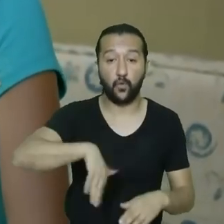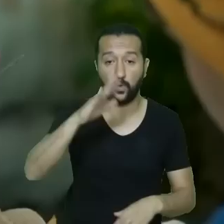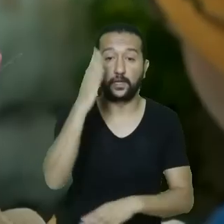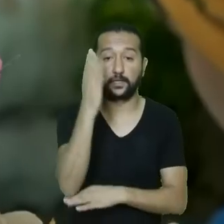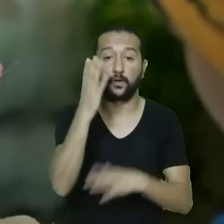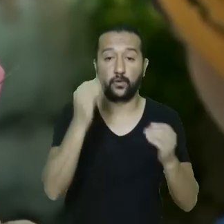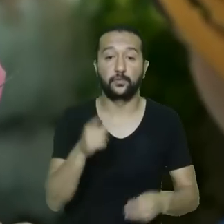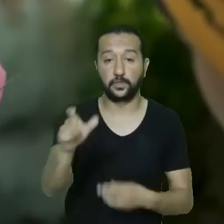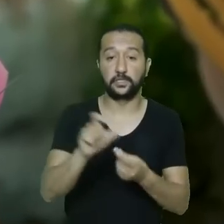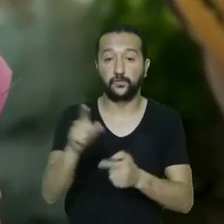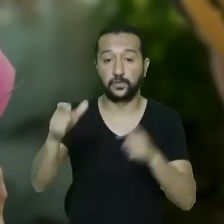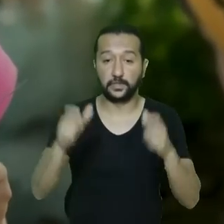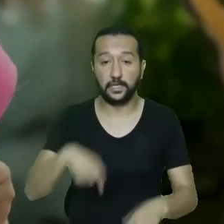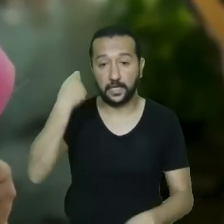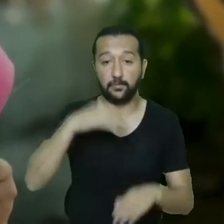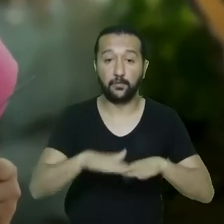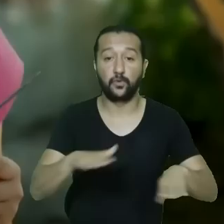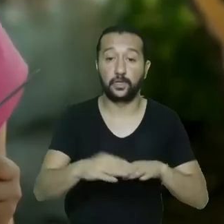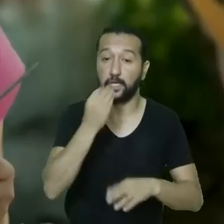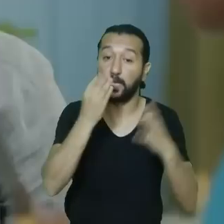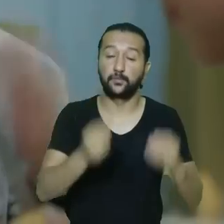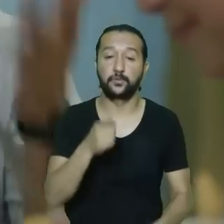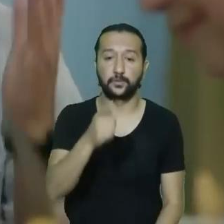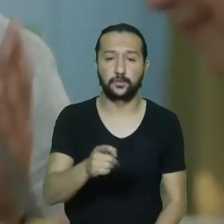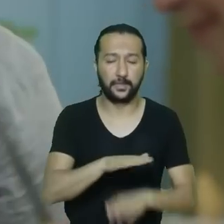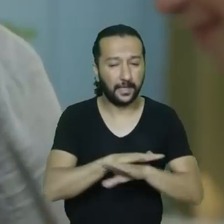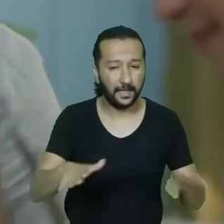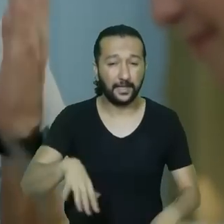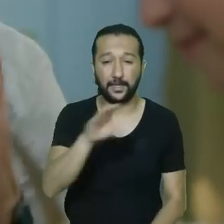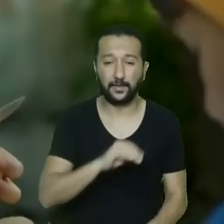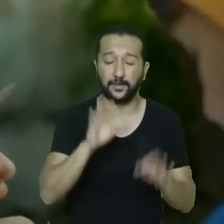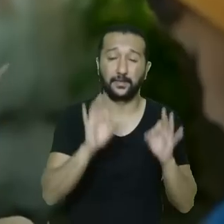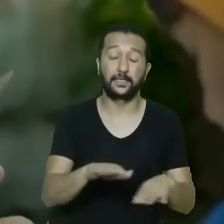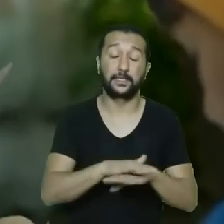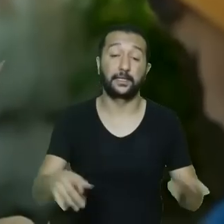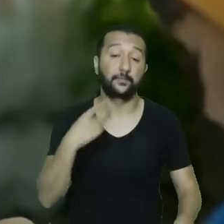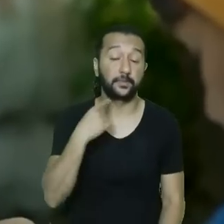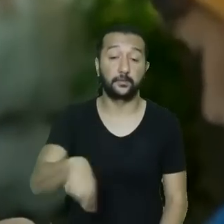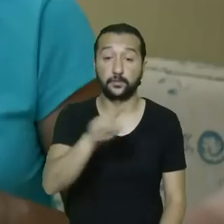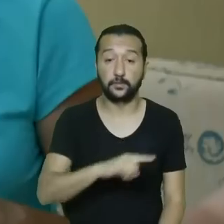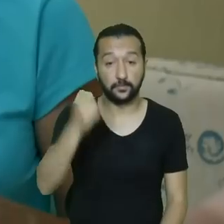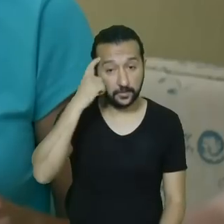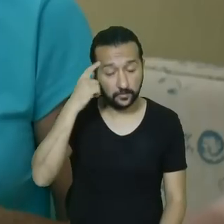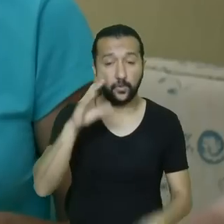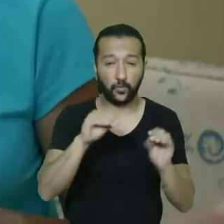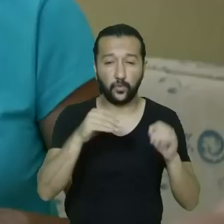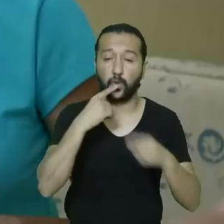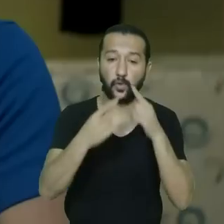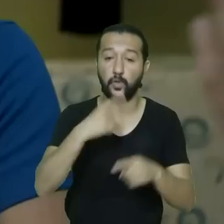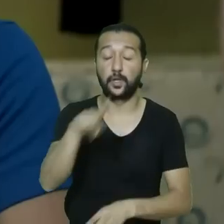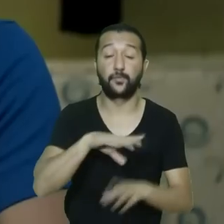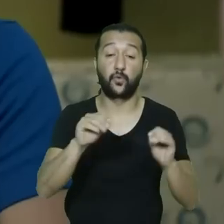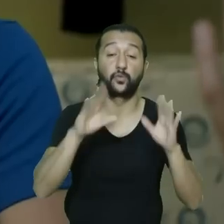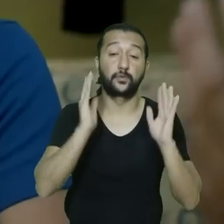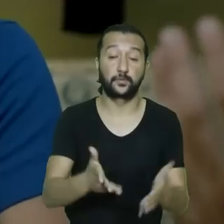derken olmuştu. Çavuşun yerinde kıymalı börek yerken olmuştur. İthal ha. Başımda cır cır böceği gibi car car car car